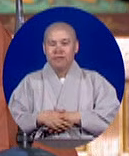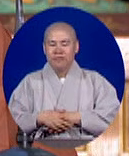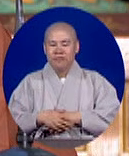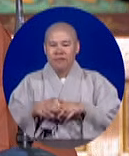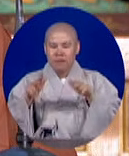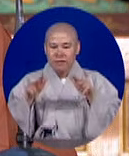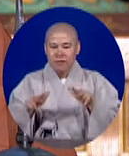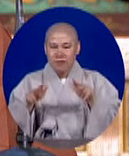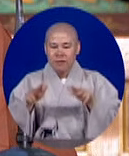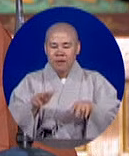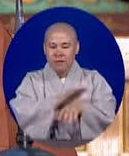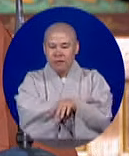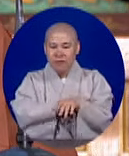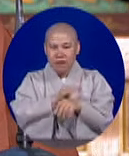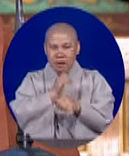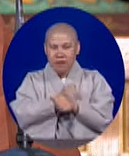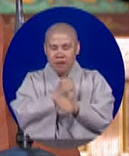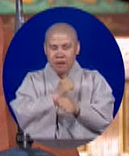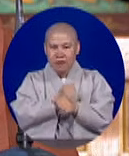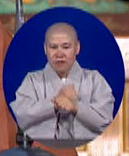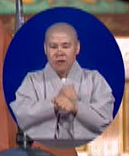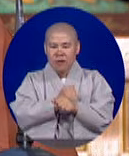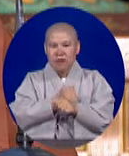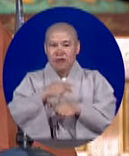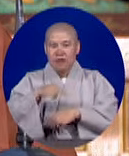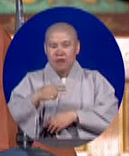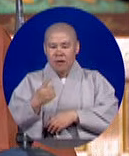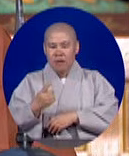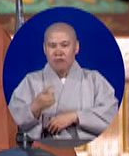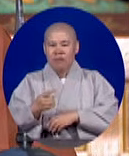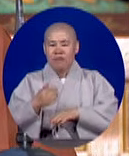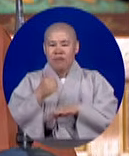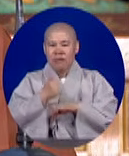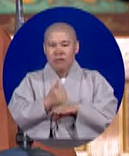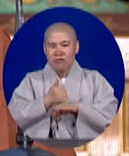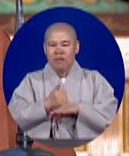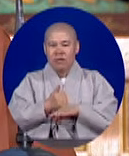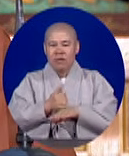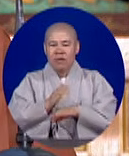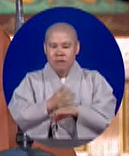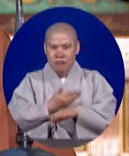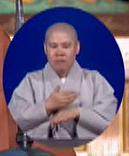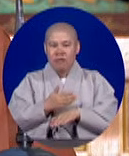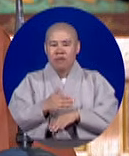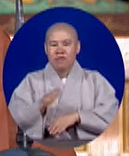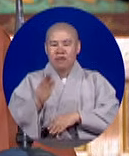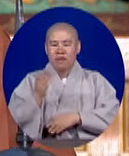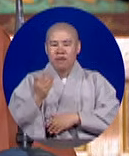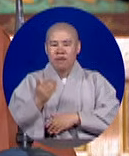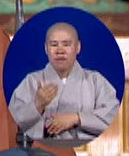또 지금 뭐 왕성한 것은 나중에 쇠퇴해버리는 거예요. 이게 생멸법입니다. 그래가지고